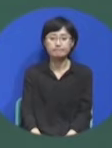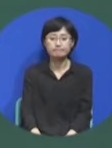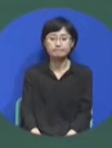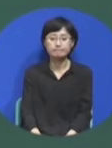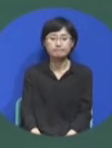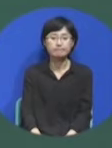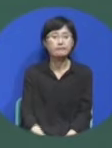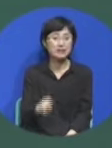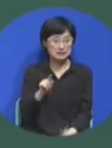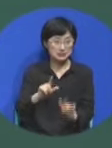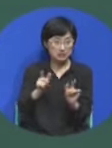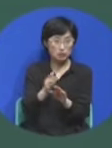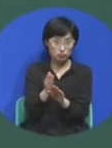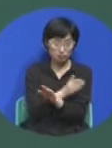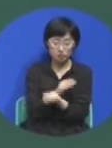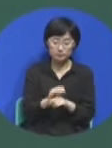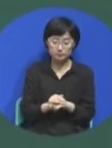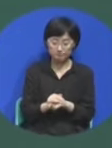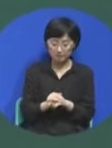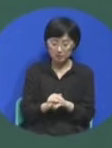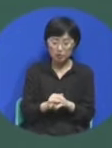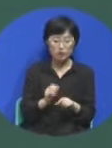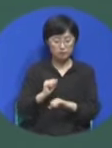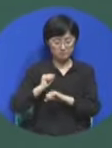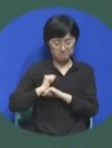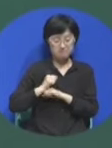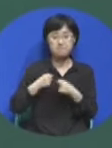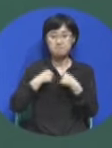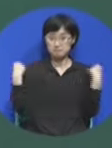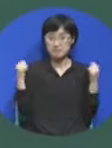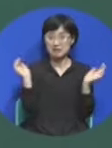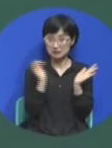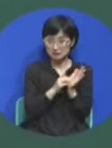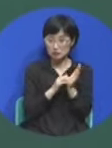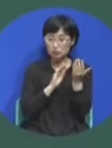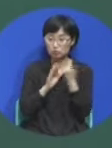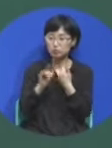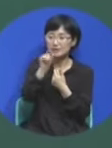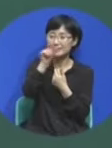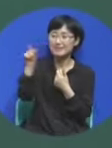자, 그래가지고 제가요 군대를 갔다 와가지고 이제 신학을 공부 시작했어요.